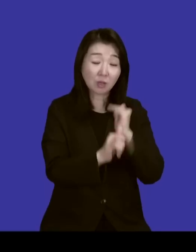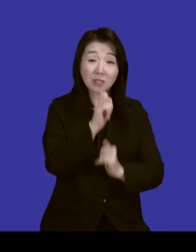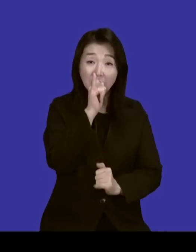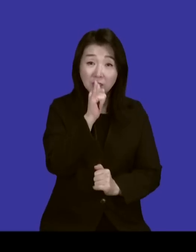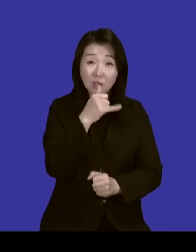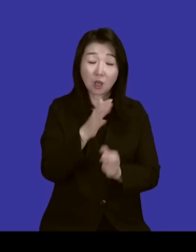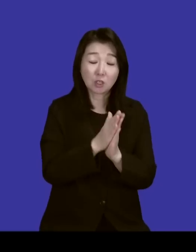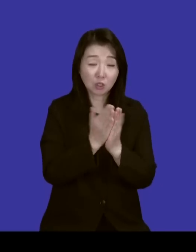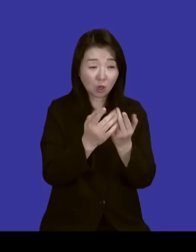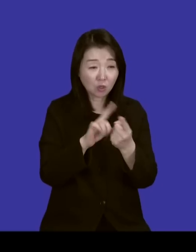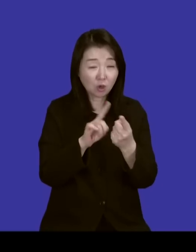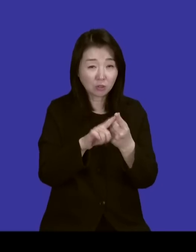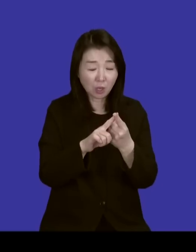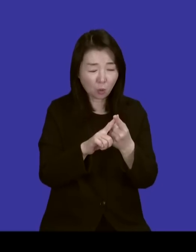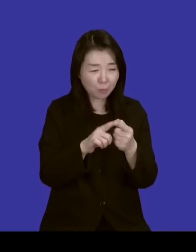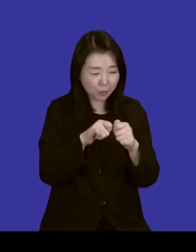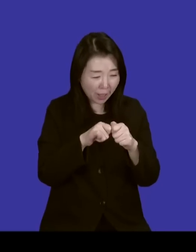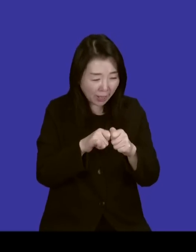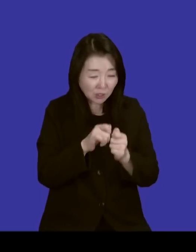이렇게 주석하고 예. 예.